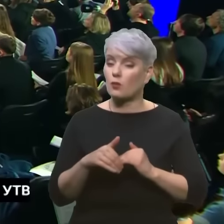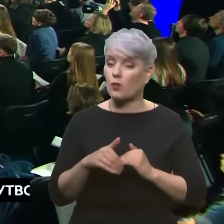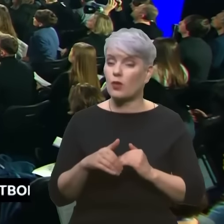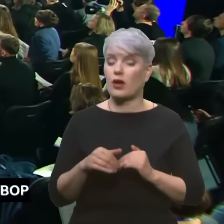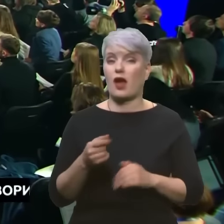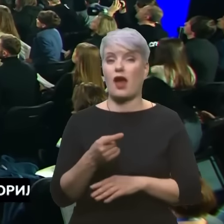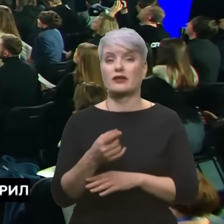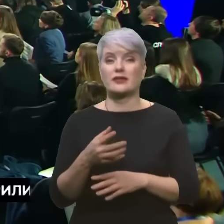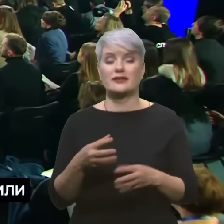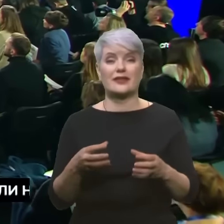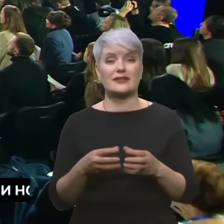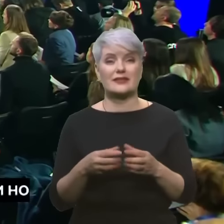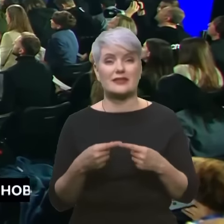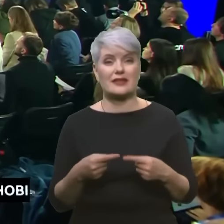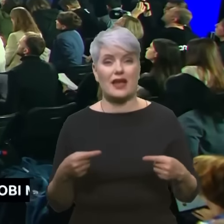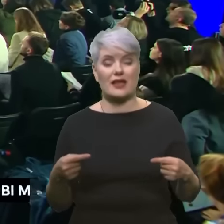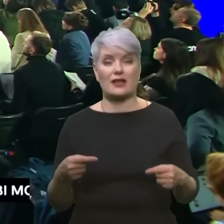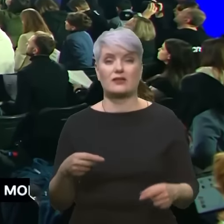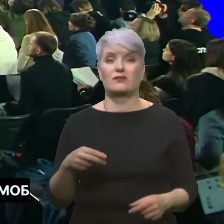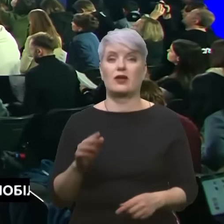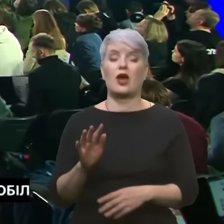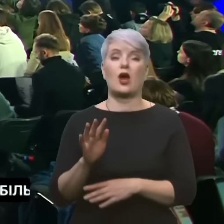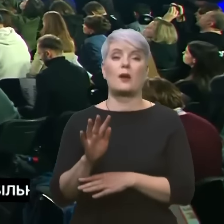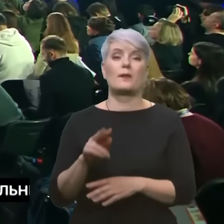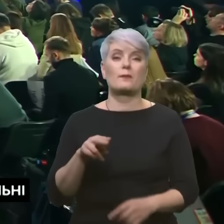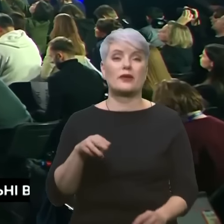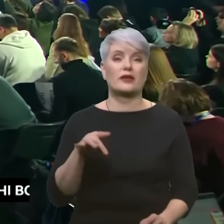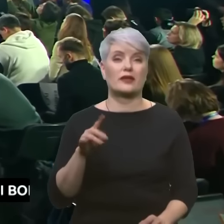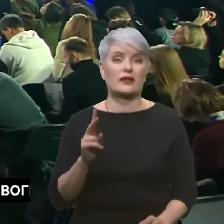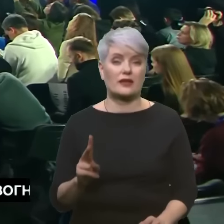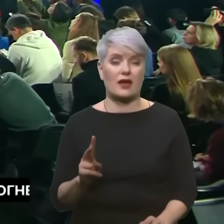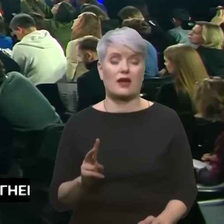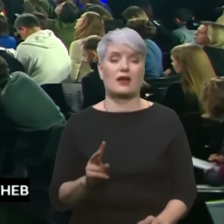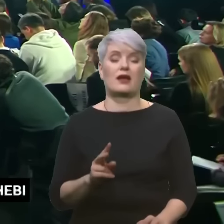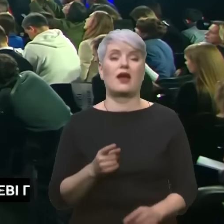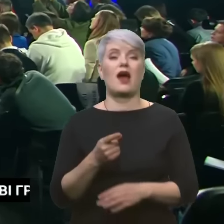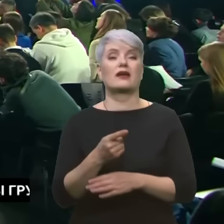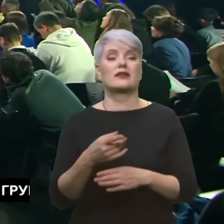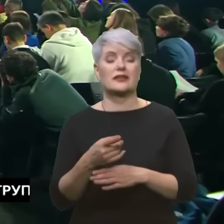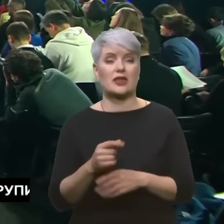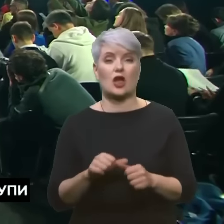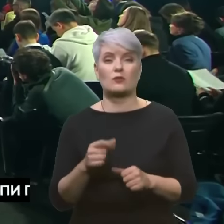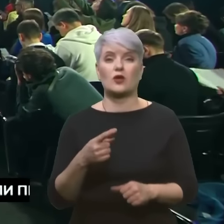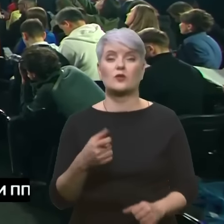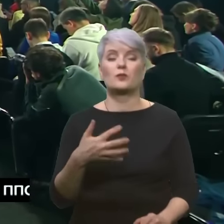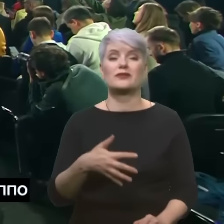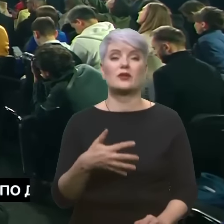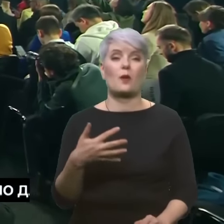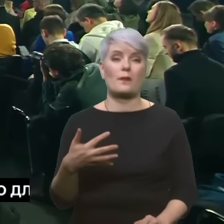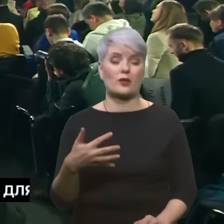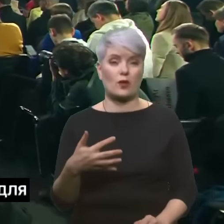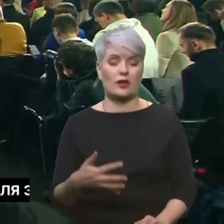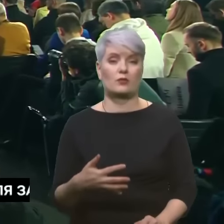щодо артилерійських снарядів, ПТРК, щодо артилерійських систем, особливо 155-го калібра,